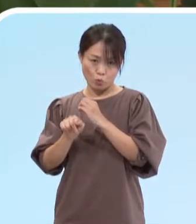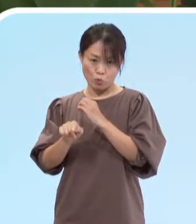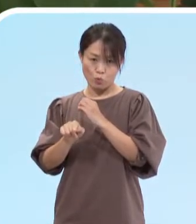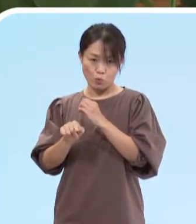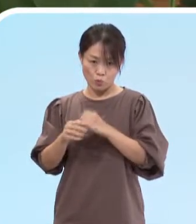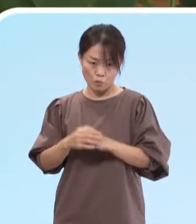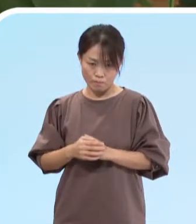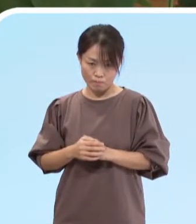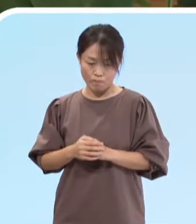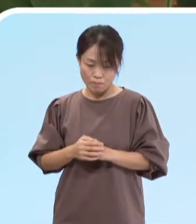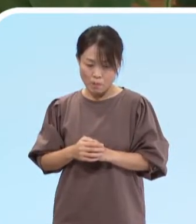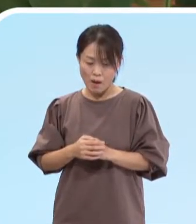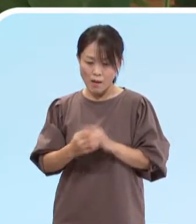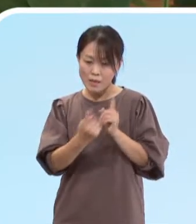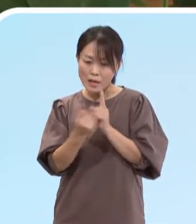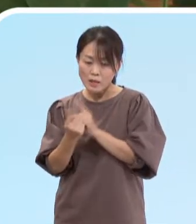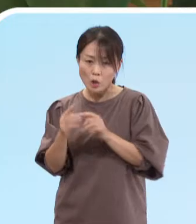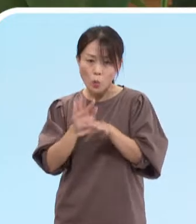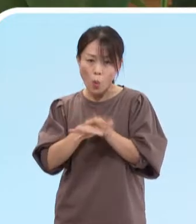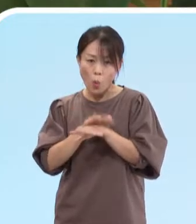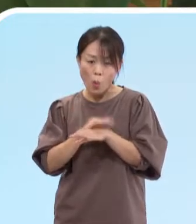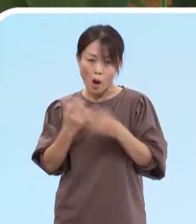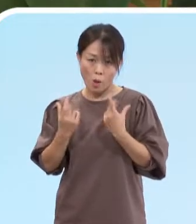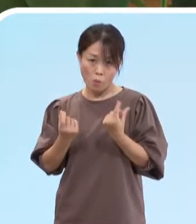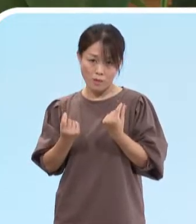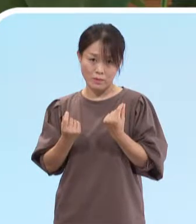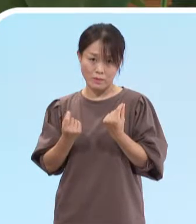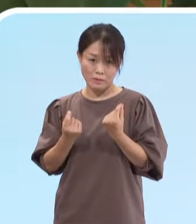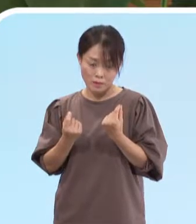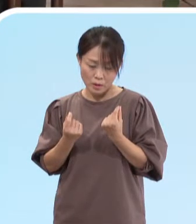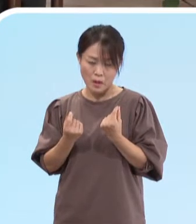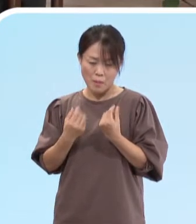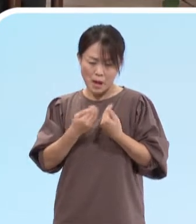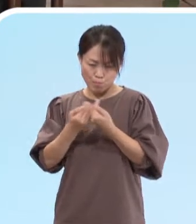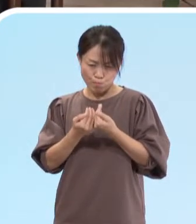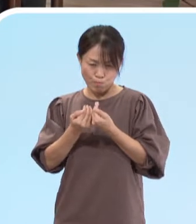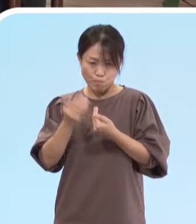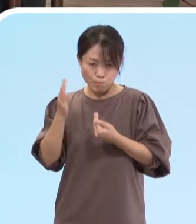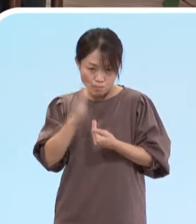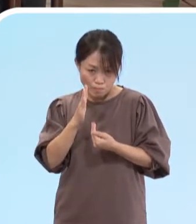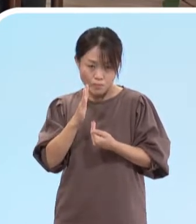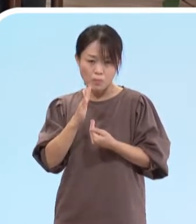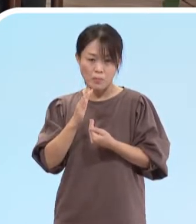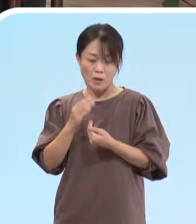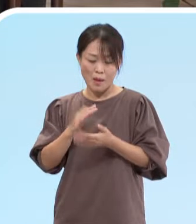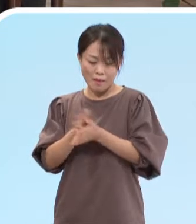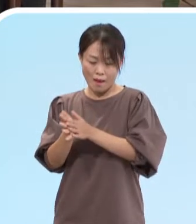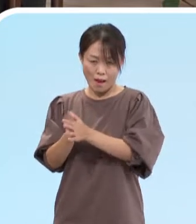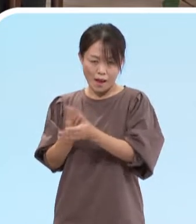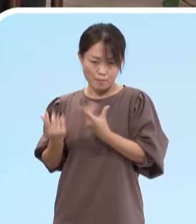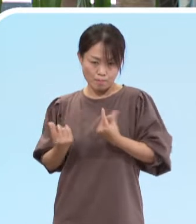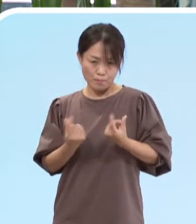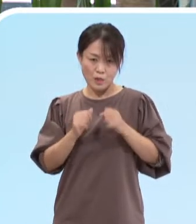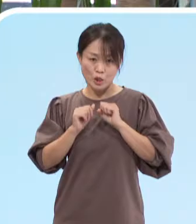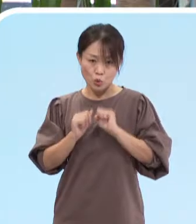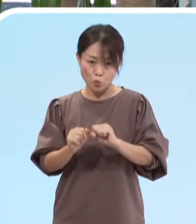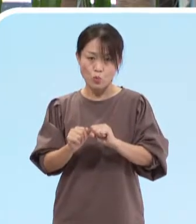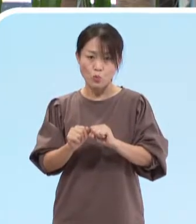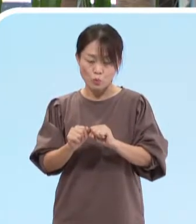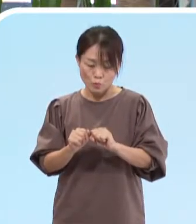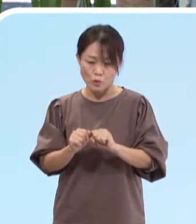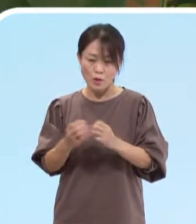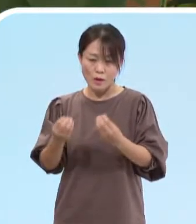による感染症でございますので、対策は基本的には同じなんですね。3密を避ける、手洗いをしっかりする、そういうことをし